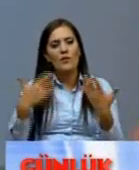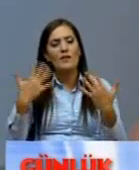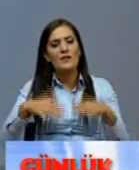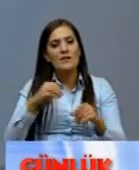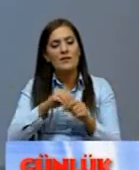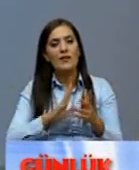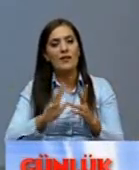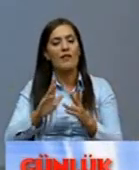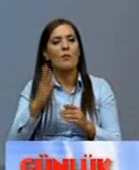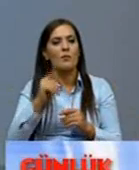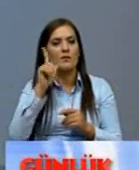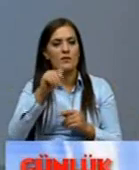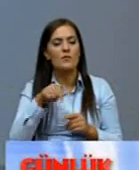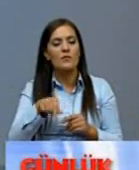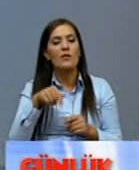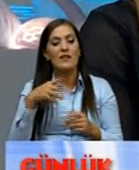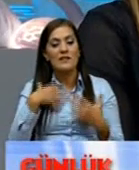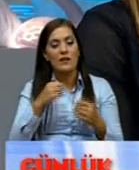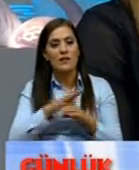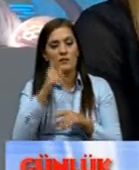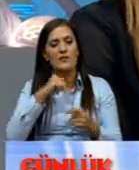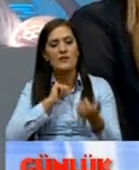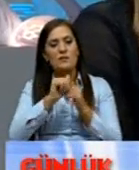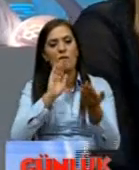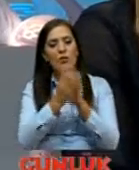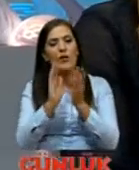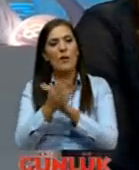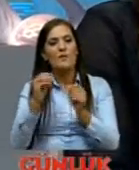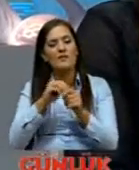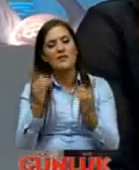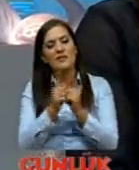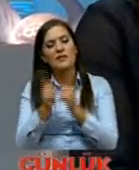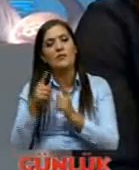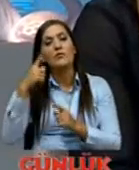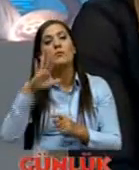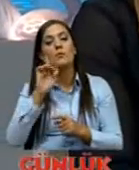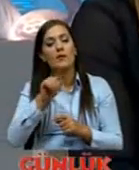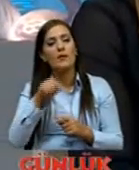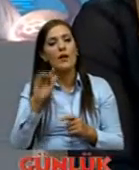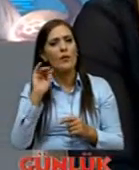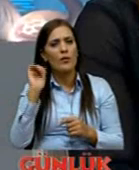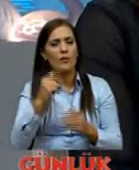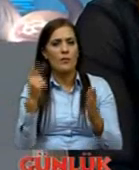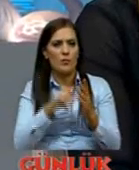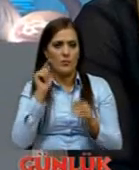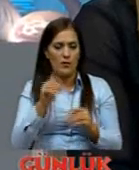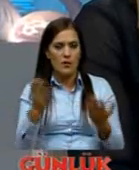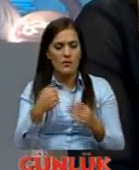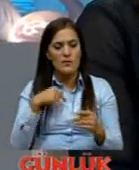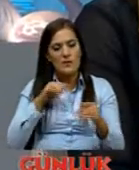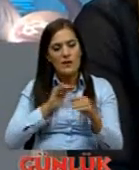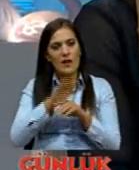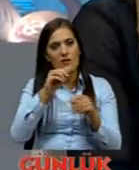sürdürmek lazım sağlıklı yaşam için, öyle değil mi? Evet, zaten spor dönemsel olarak düşünmemek gerekir. En önemli olan nokta bu aslında. Bizim